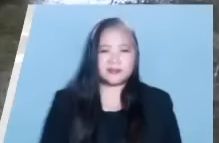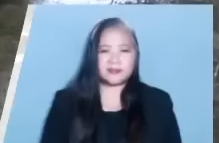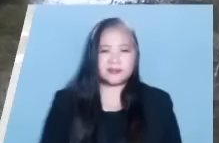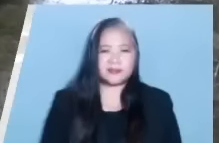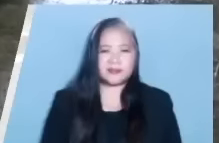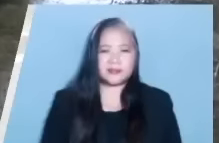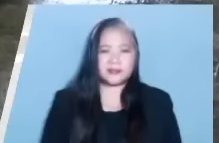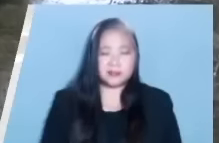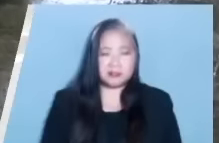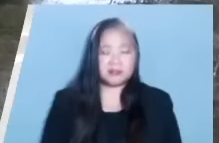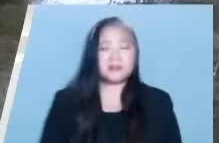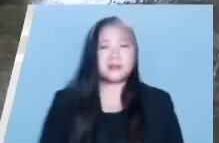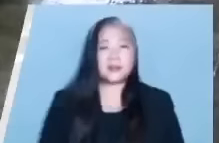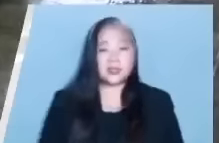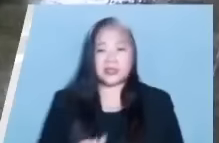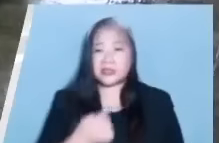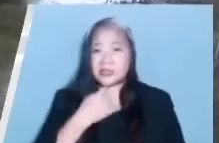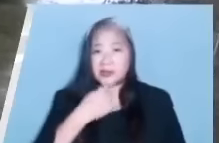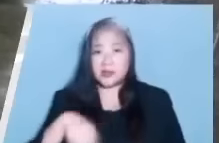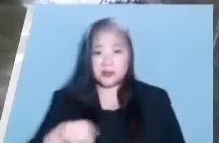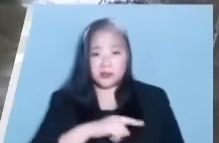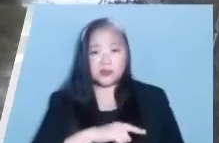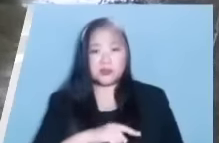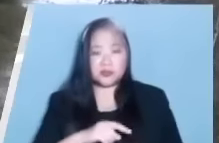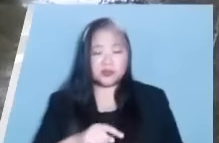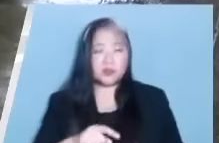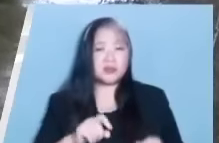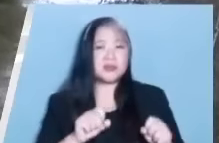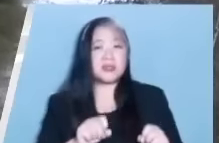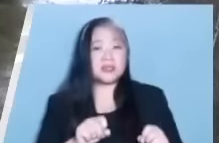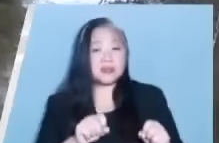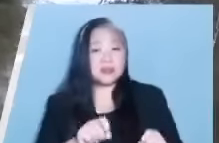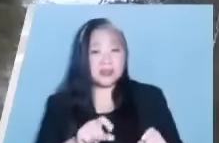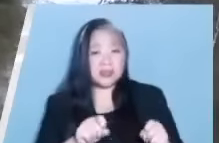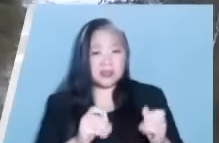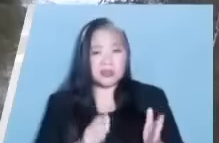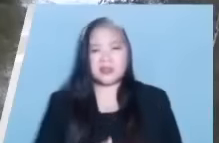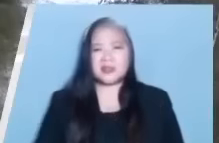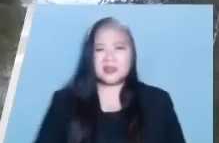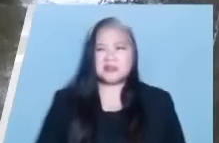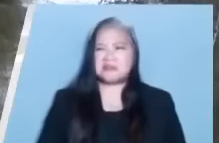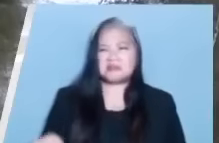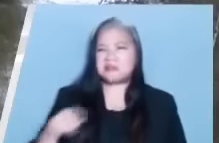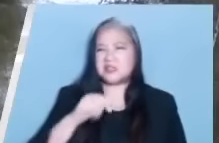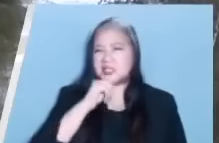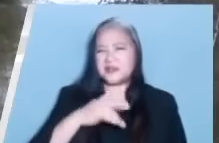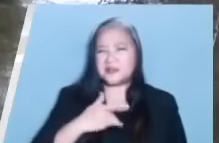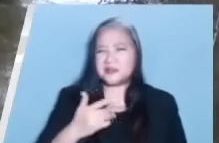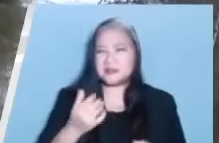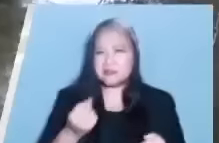Igan, ayon dun sa ilang mga tindera na kausap natin, hindi rin daw nila gaanong ramdam yung mas maraming